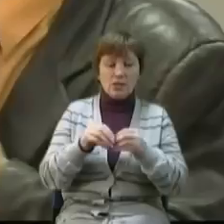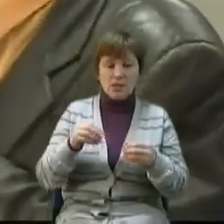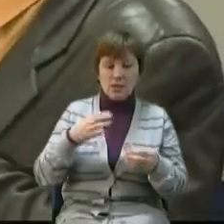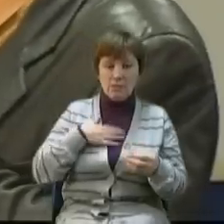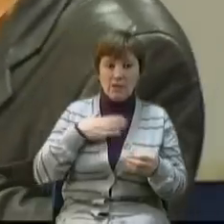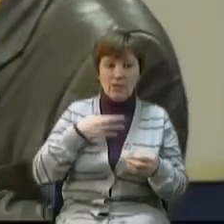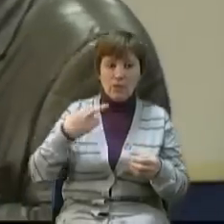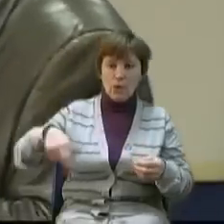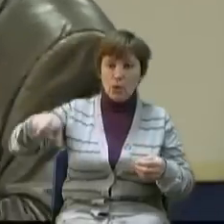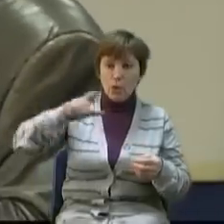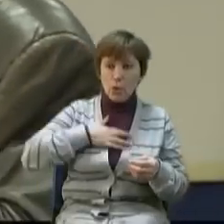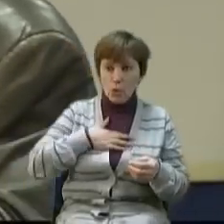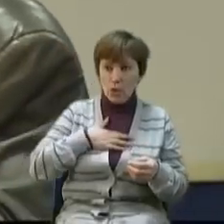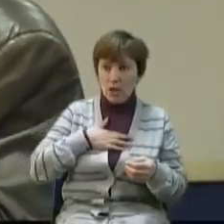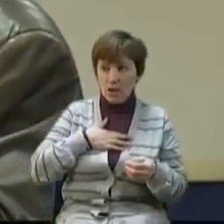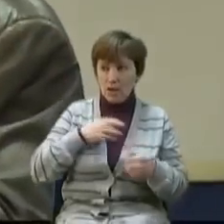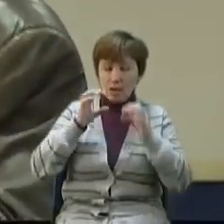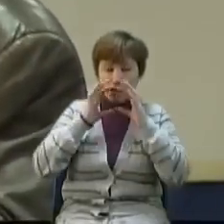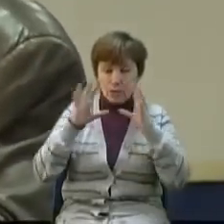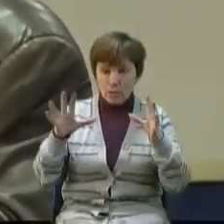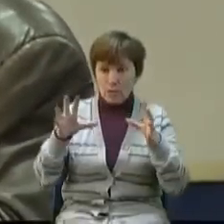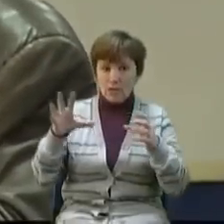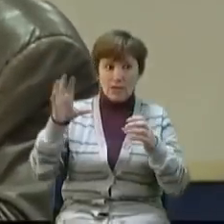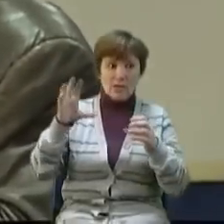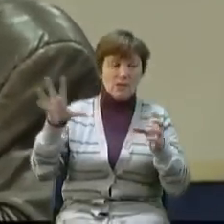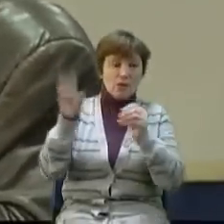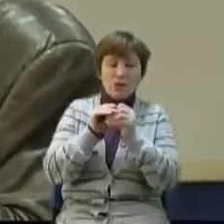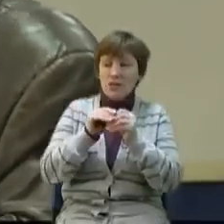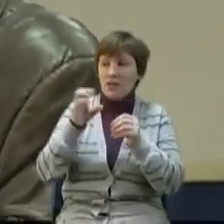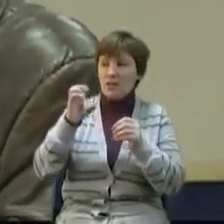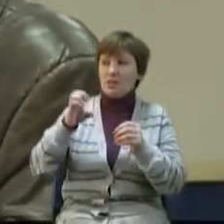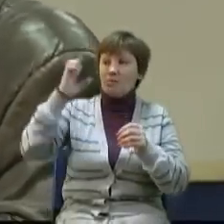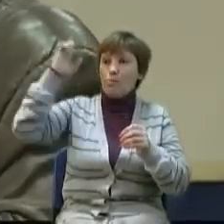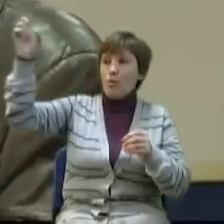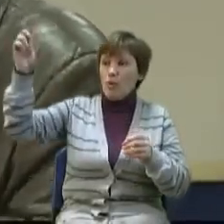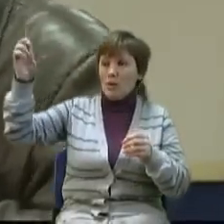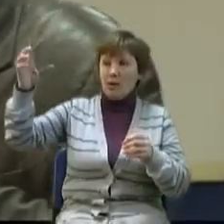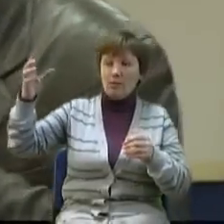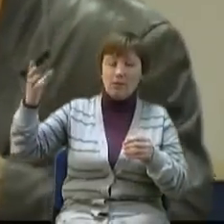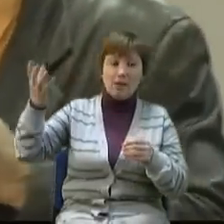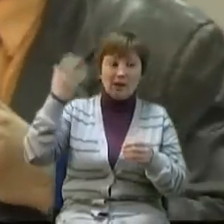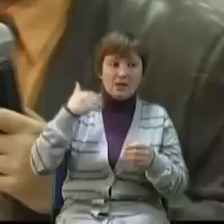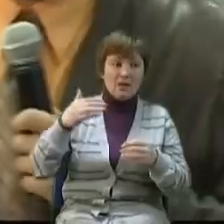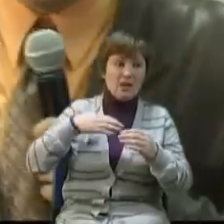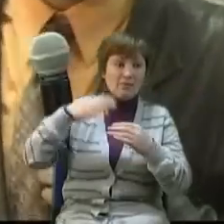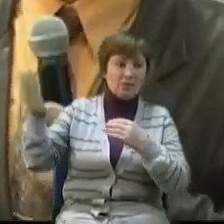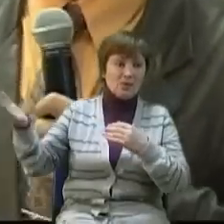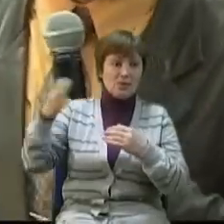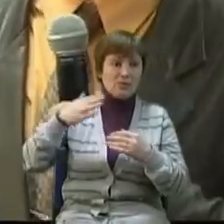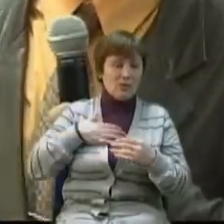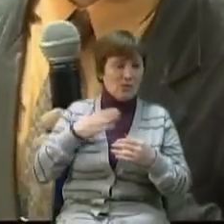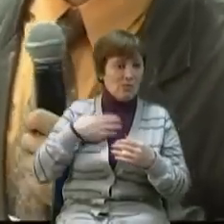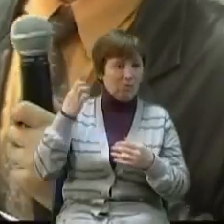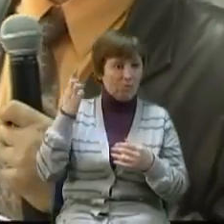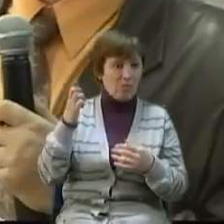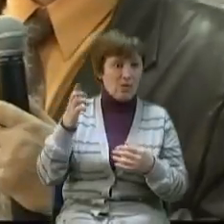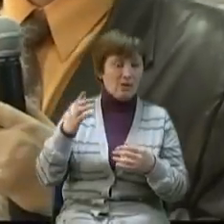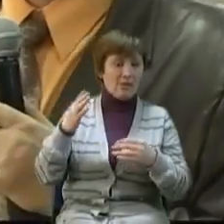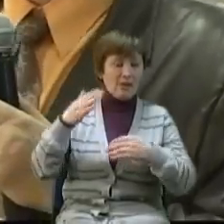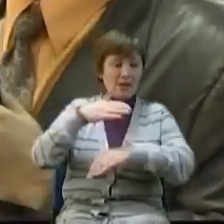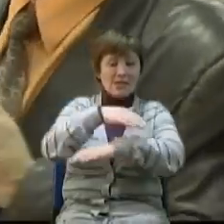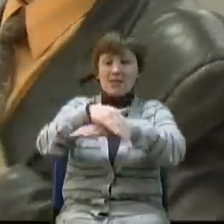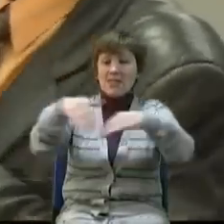с источником вечной жизни, с Богом. Когда между мной и Богом стена греха, я не спасенный